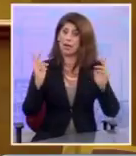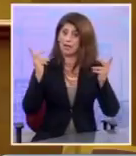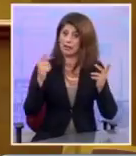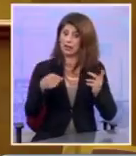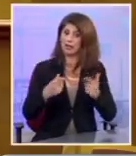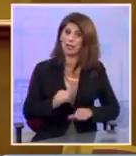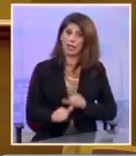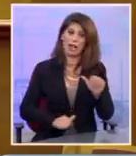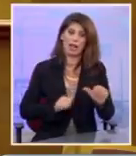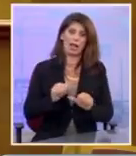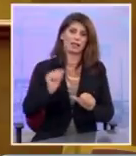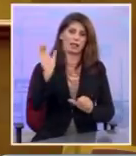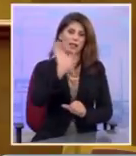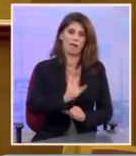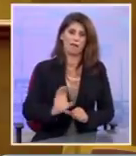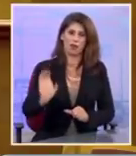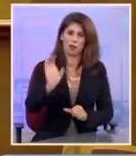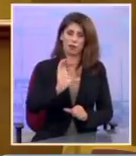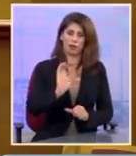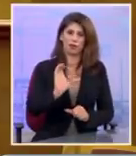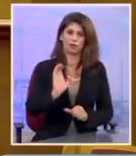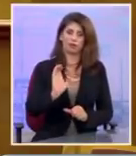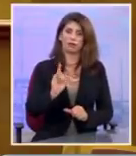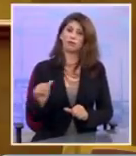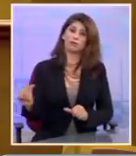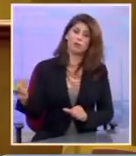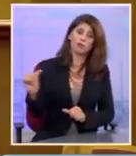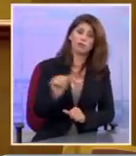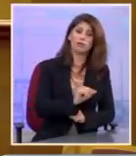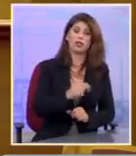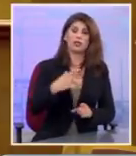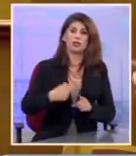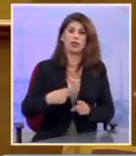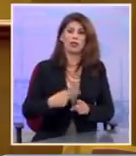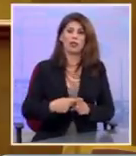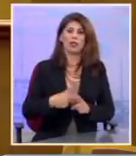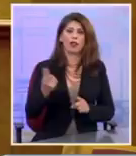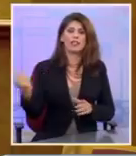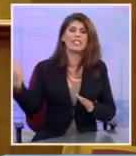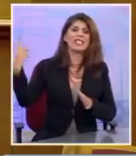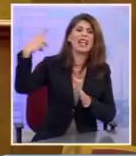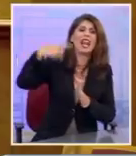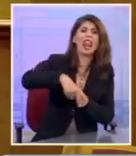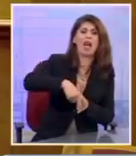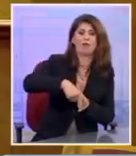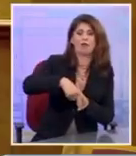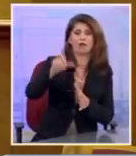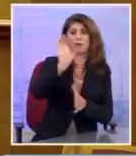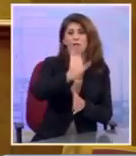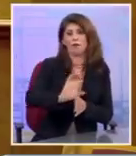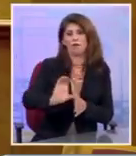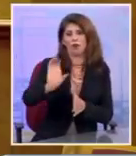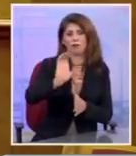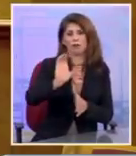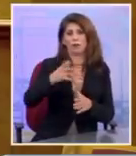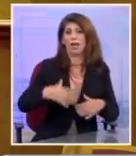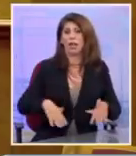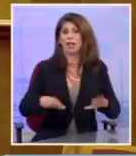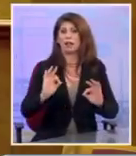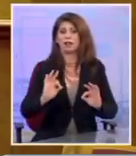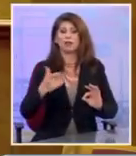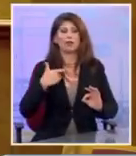να αλλάξετε την Ευρώπη και γυρίσατε στην πατρίδα ως σκλάβος της Ευρώπης. Ξεκινήσατε